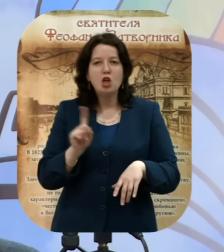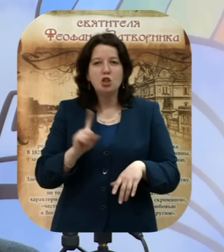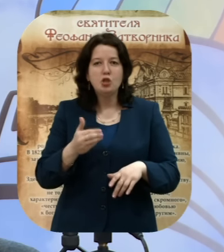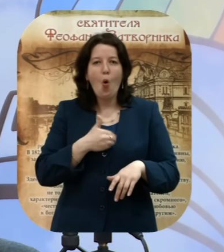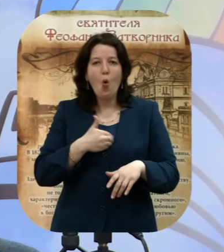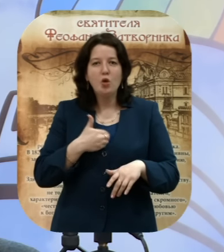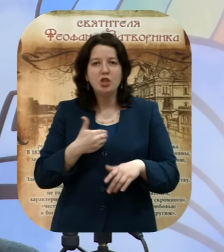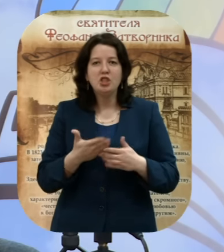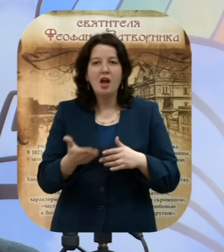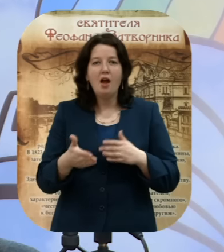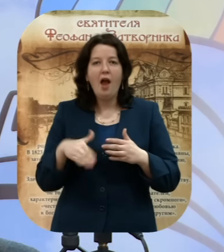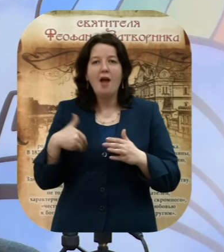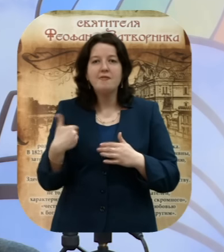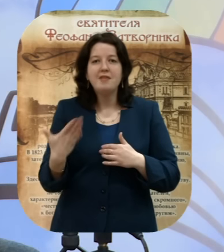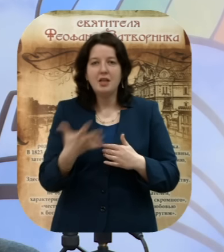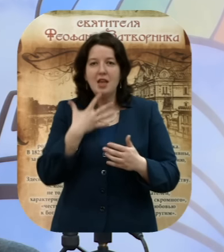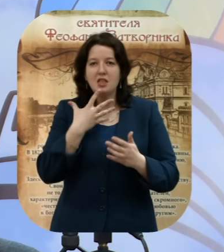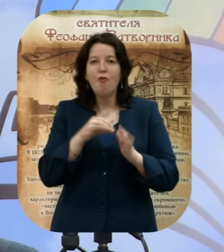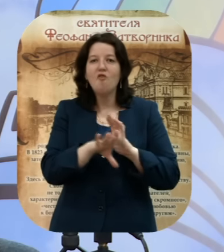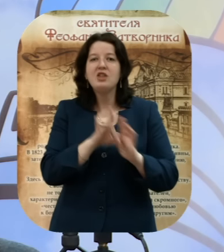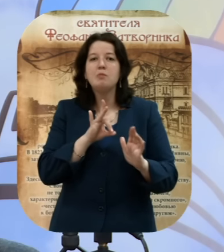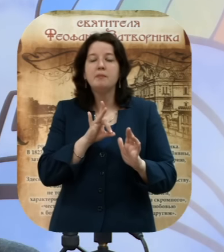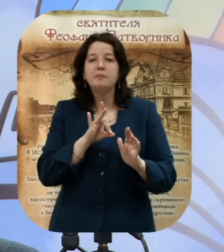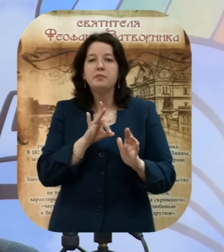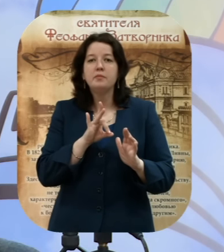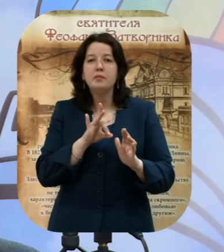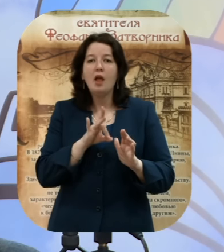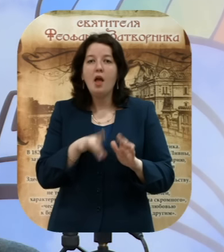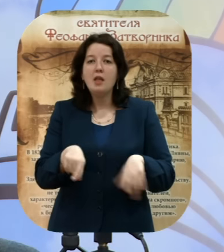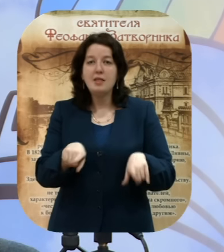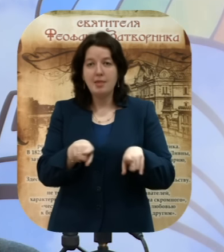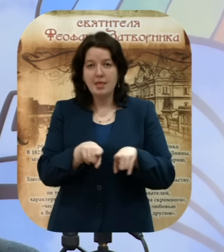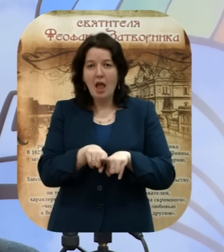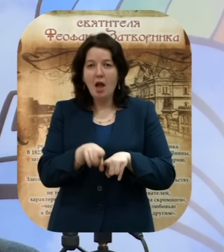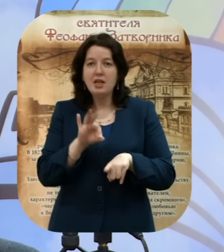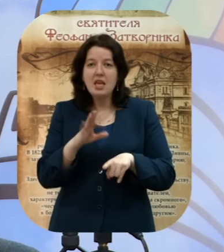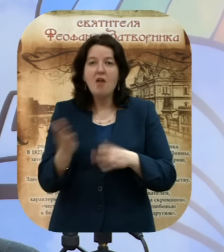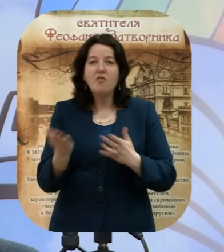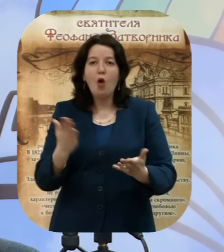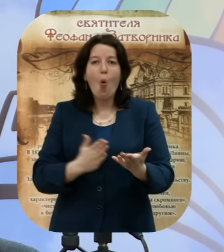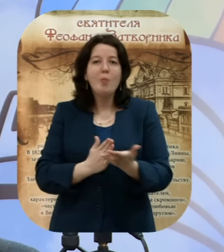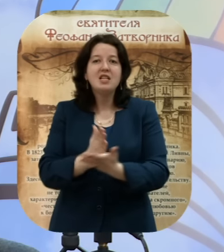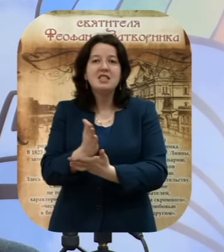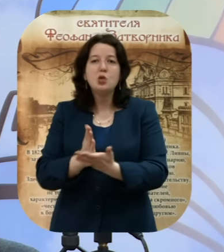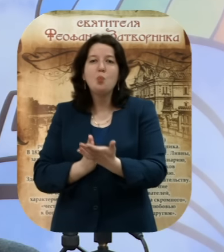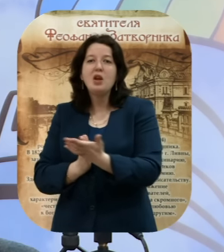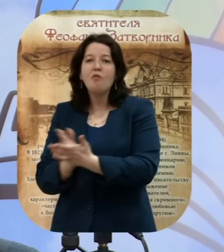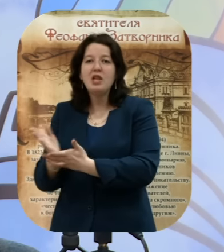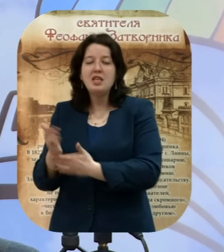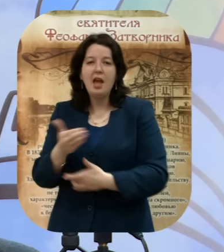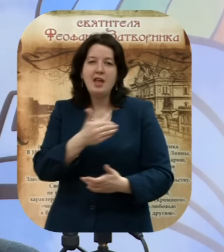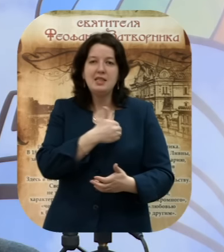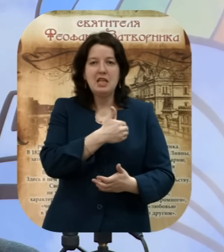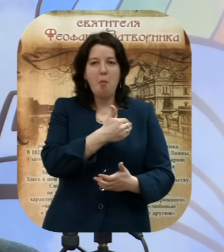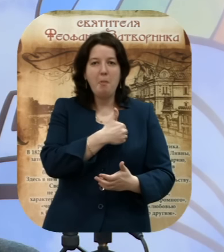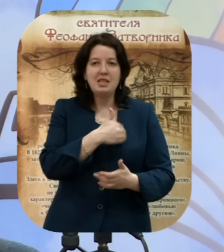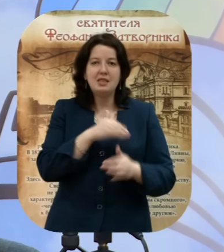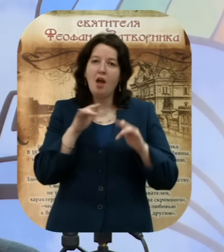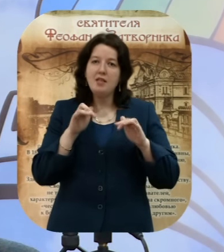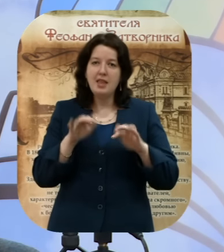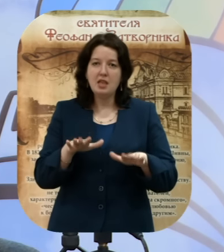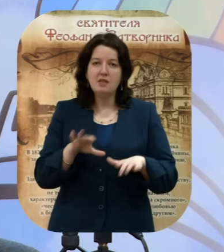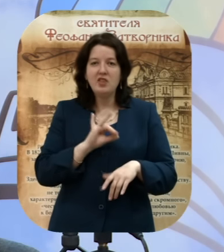хочешь отдать предпочтение, так? И в каком направлении уже стремиться